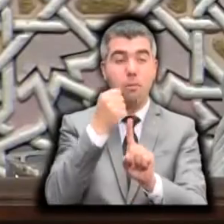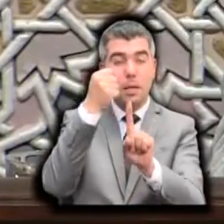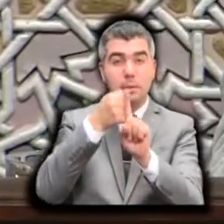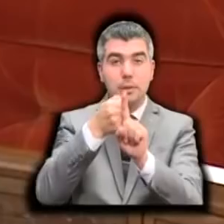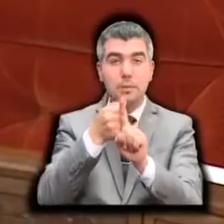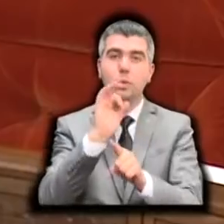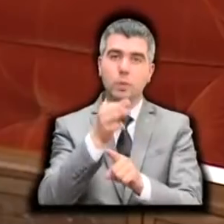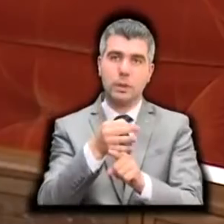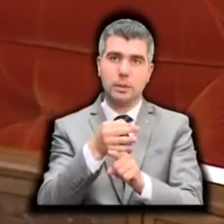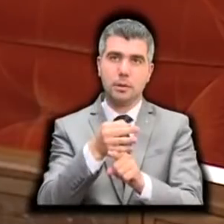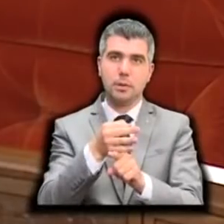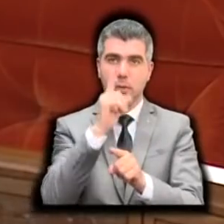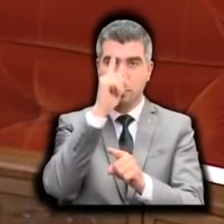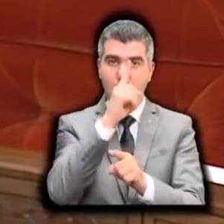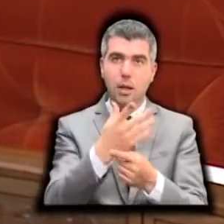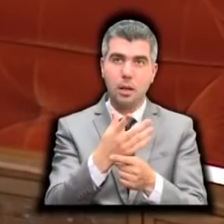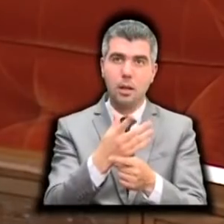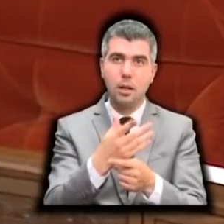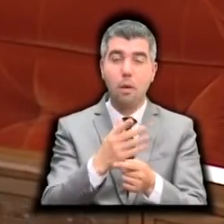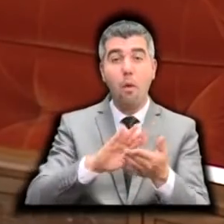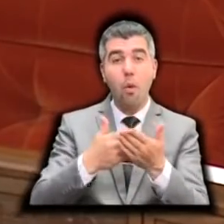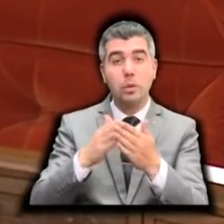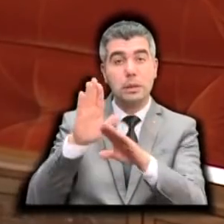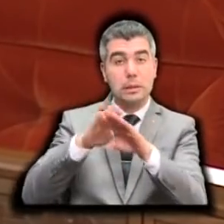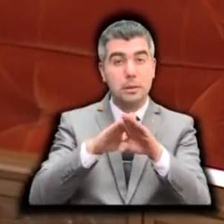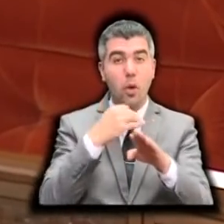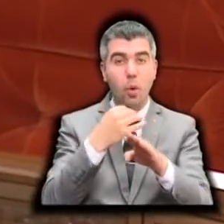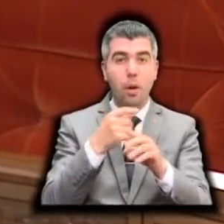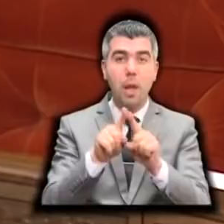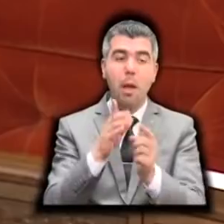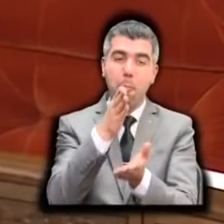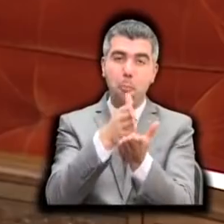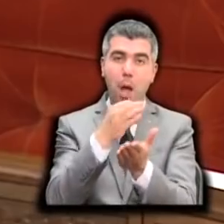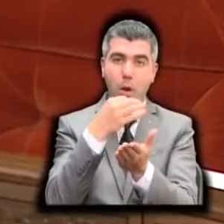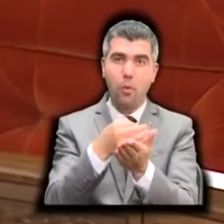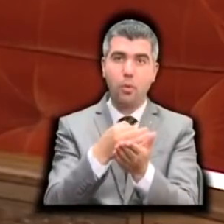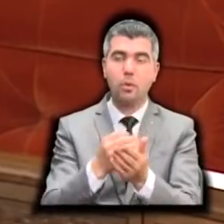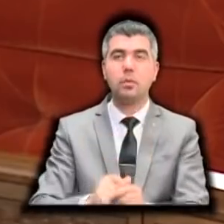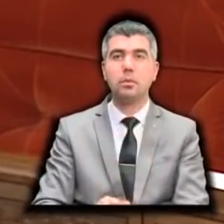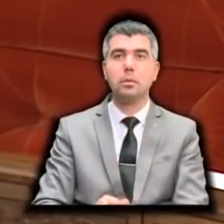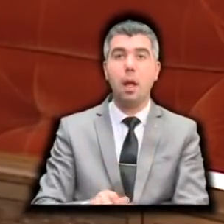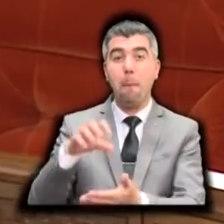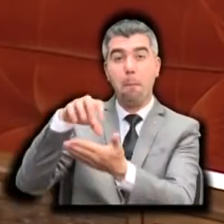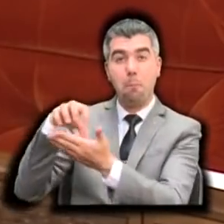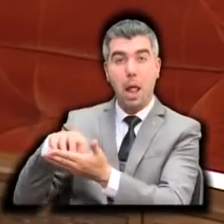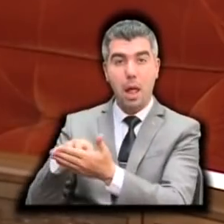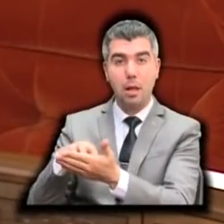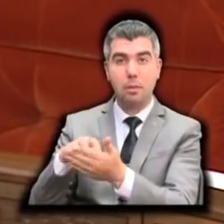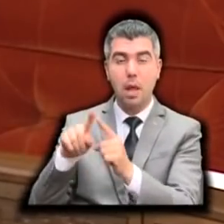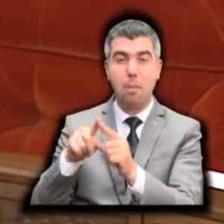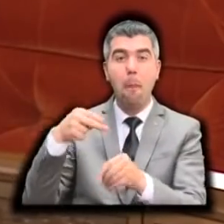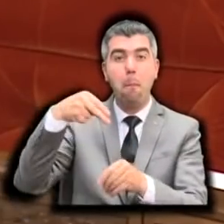دوره ان شاء الله. وخاصنا نخاطبوا نقولوا للمغاربه المعقول، الدول اللي ما كتنش